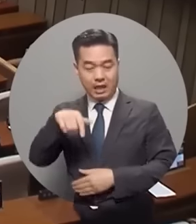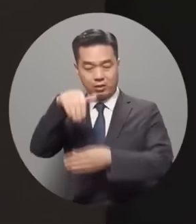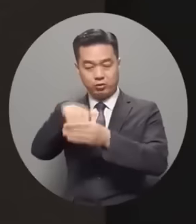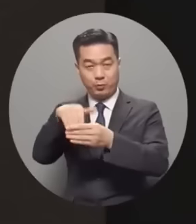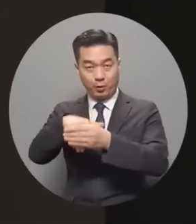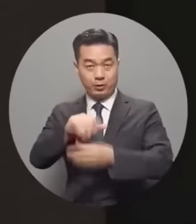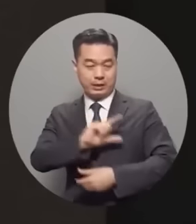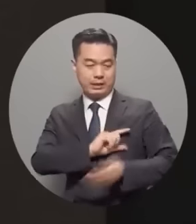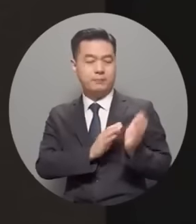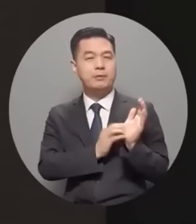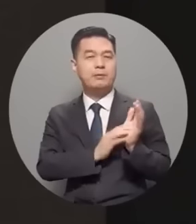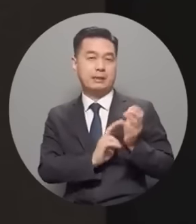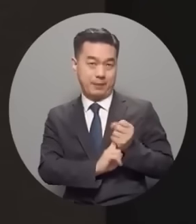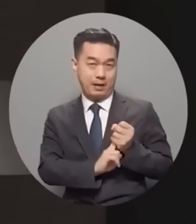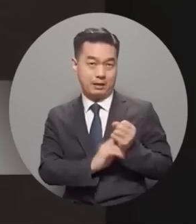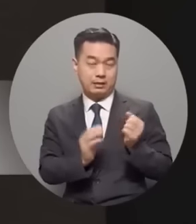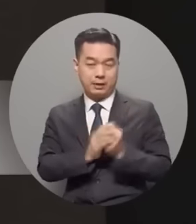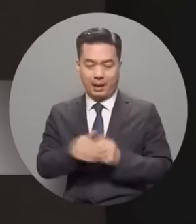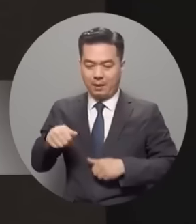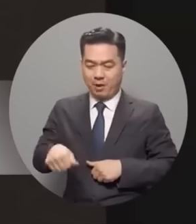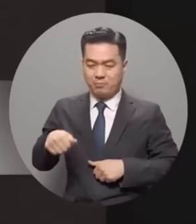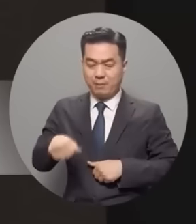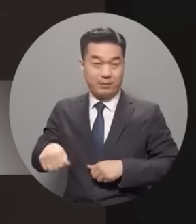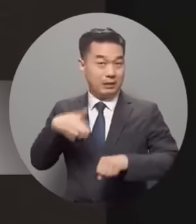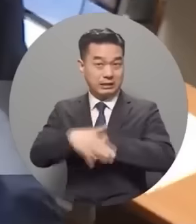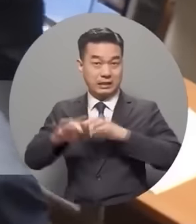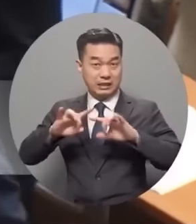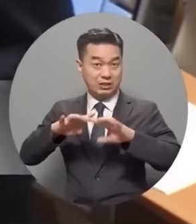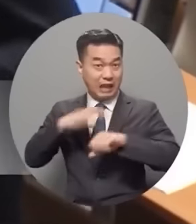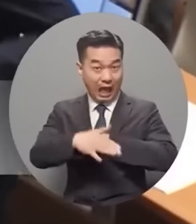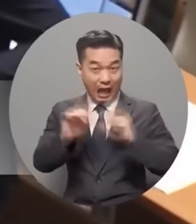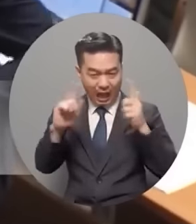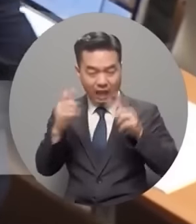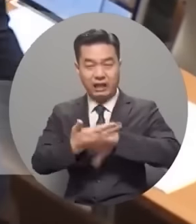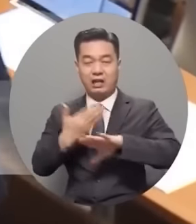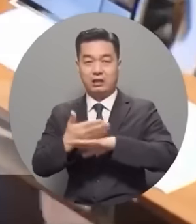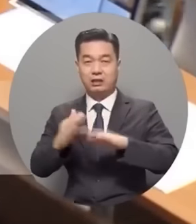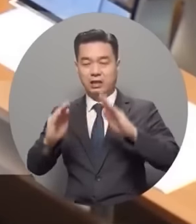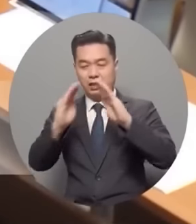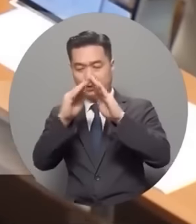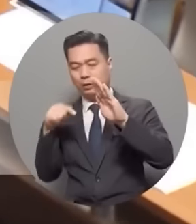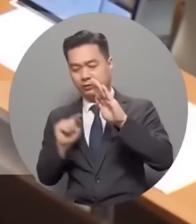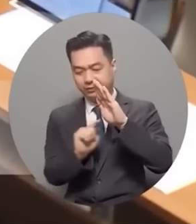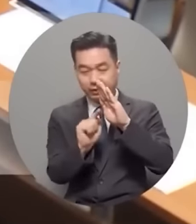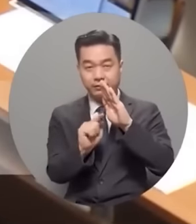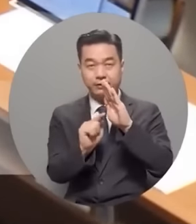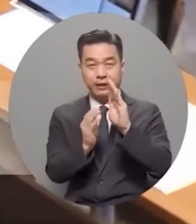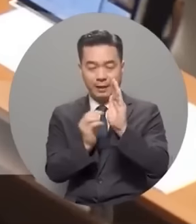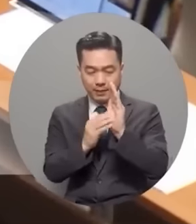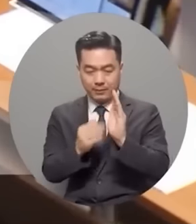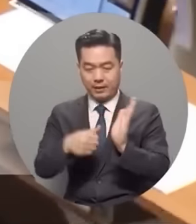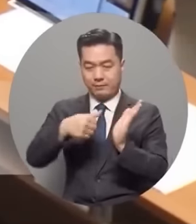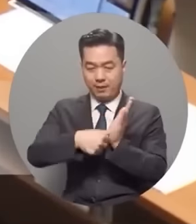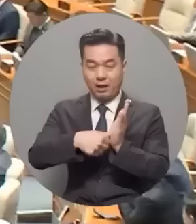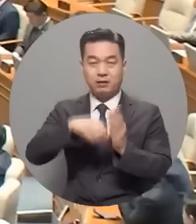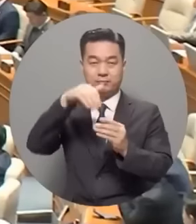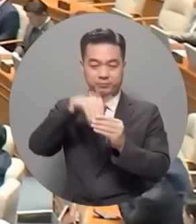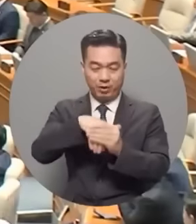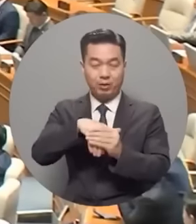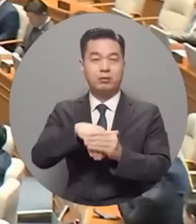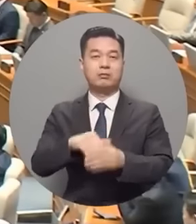진행됩니다. 자리에서 버튼을 누르는 전자투표가 아니라 기표소에 들어가 투표용지에 가, 부를 적는